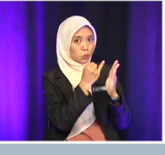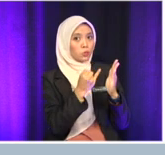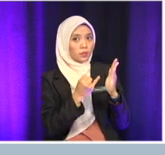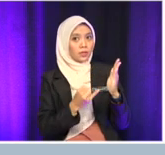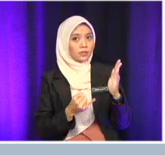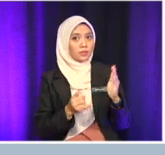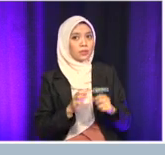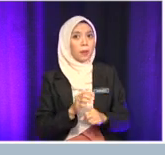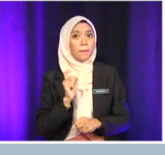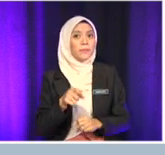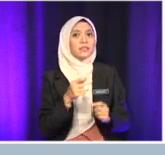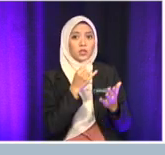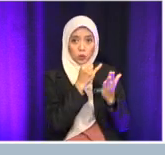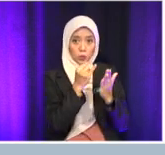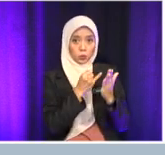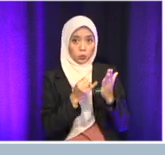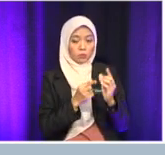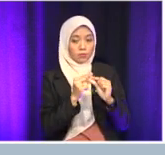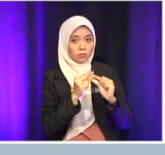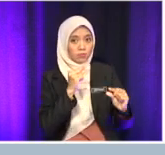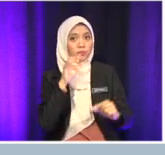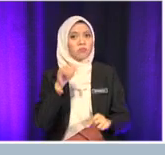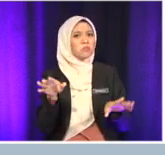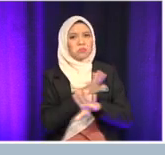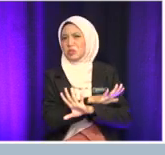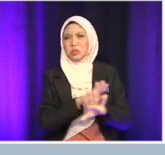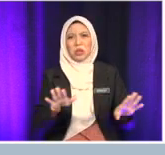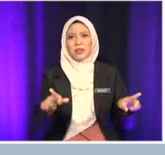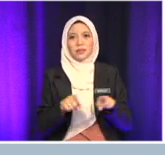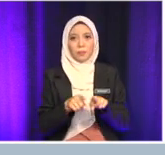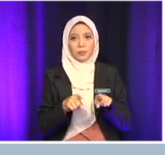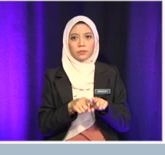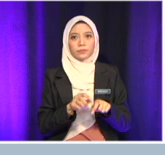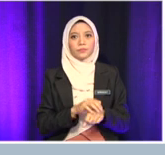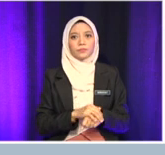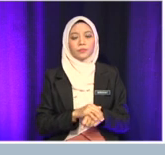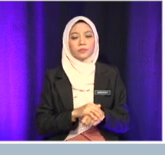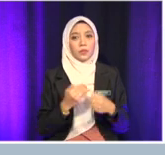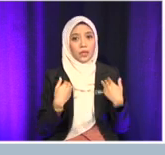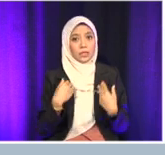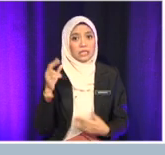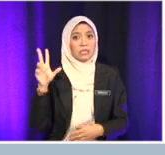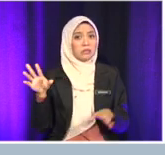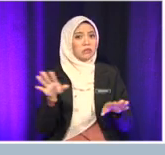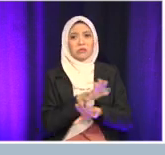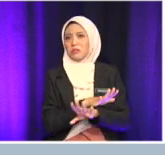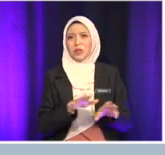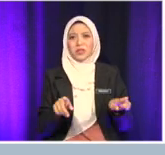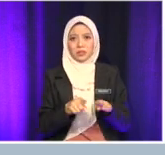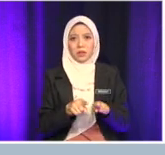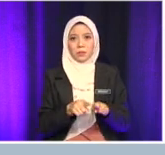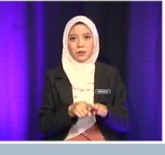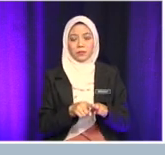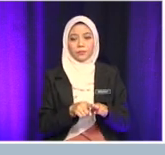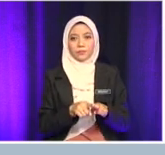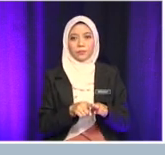untuk memenuhi kesamaan yang diberi jadi di sini kita dapati ada tiga kata sama yang diberi yaitu Why lebih besar